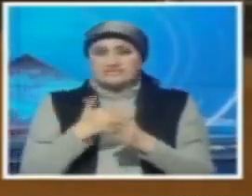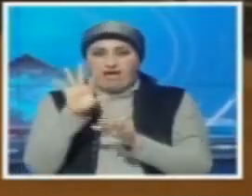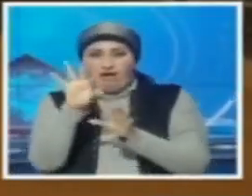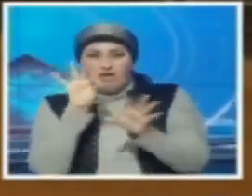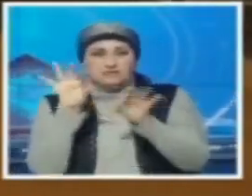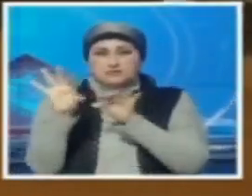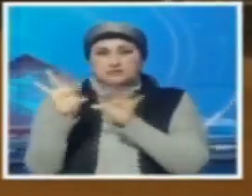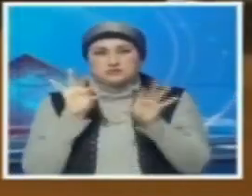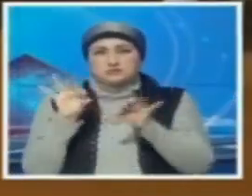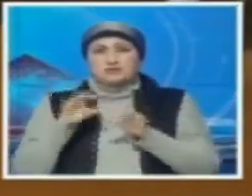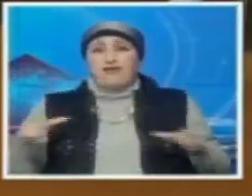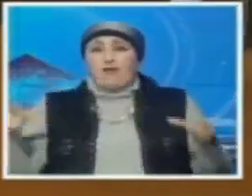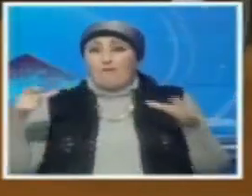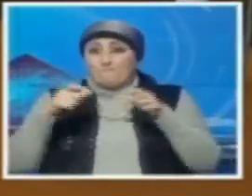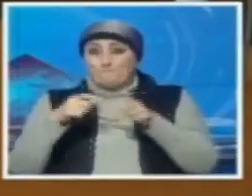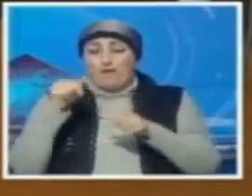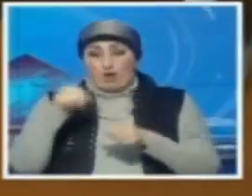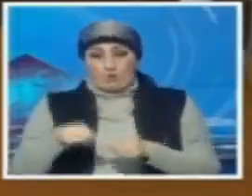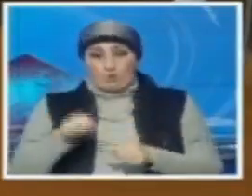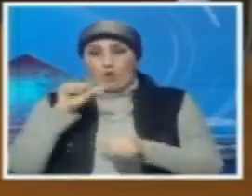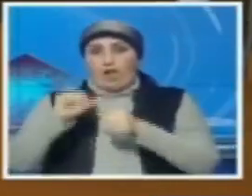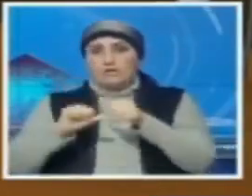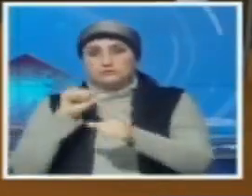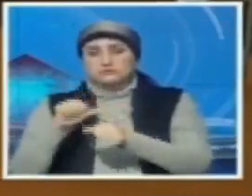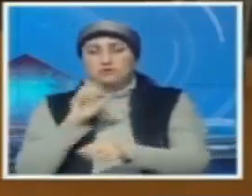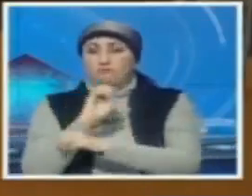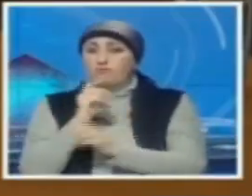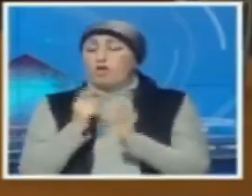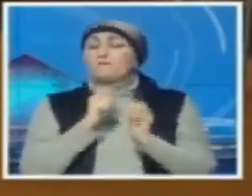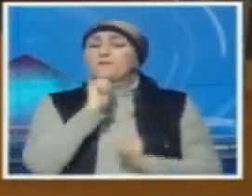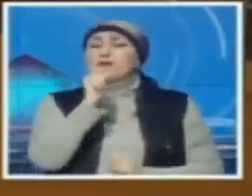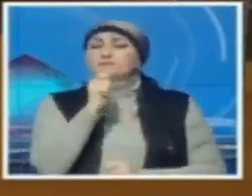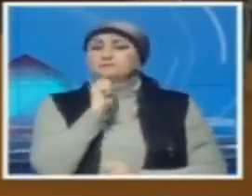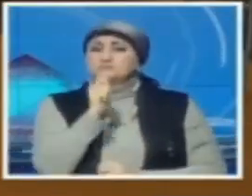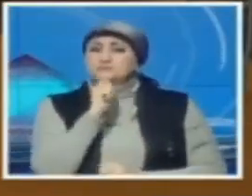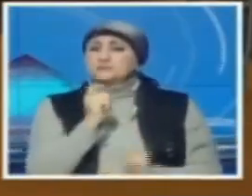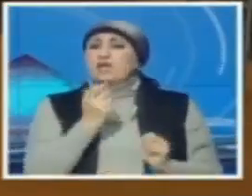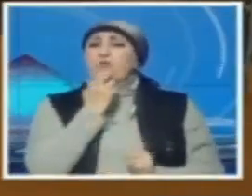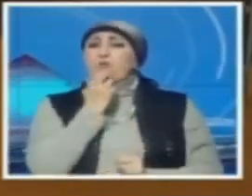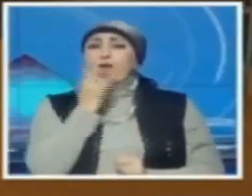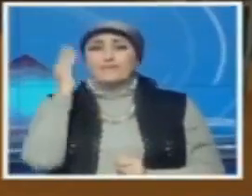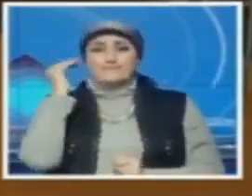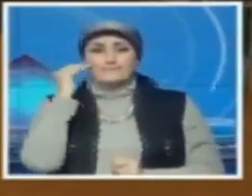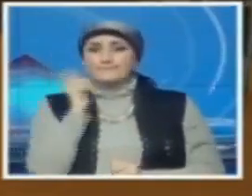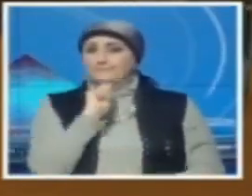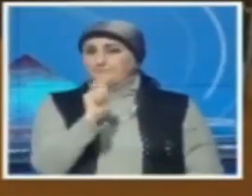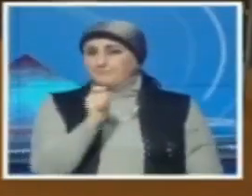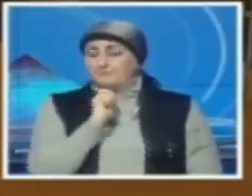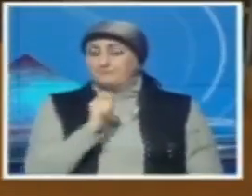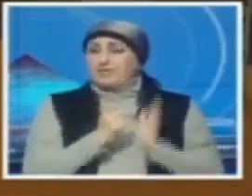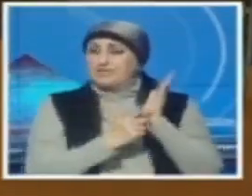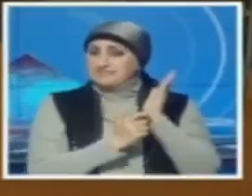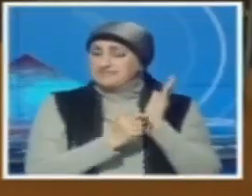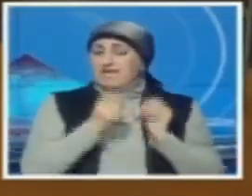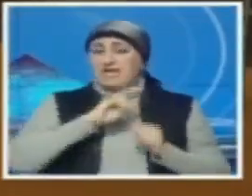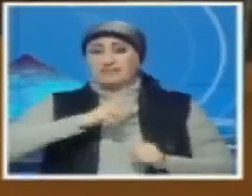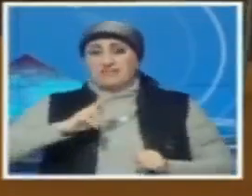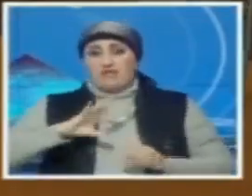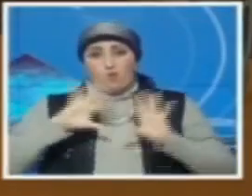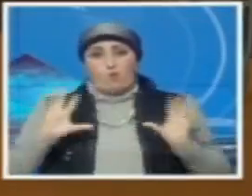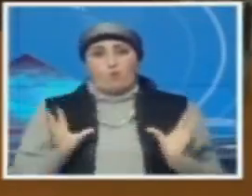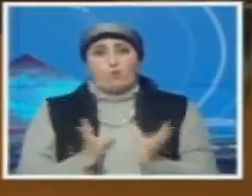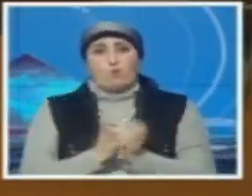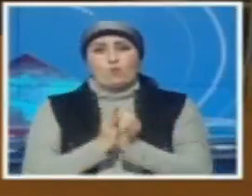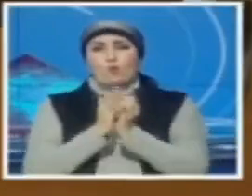مجموعة الحمد لله مختارة من المذيعين والمذيعات في الدول العربية والإسلامية، وإن شاء الله تكون